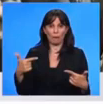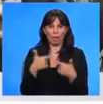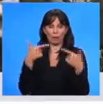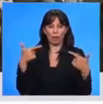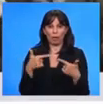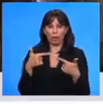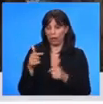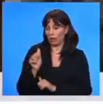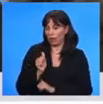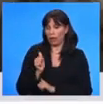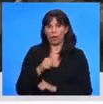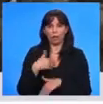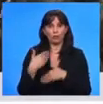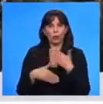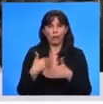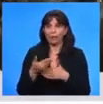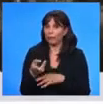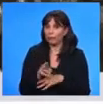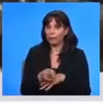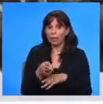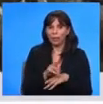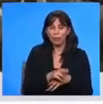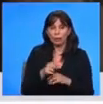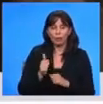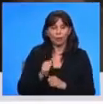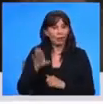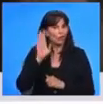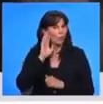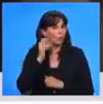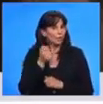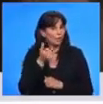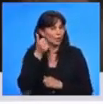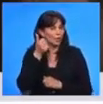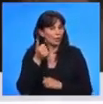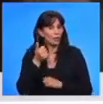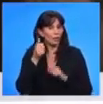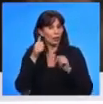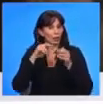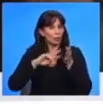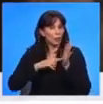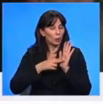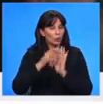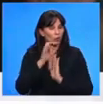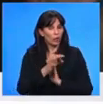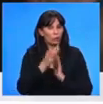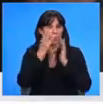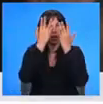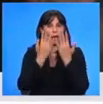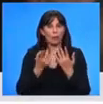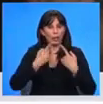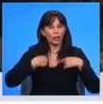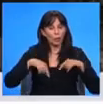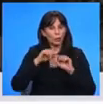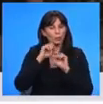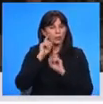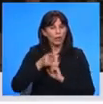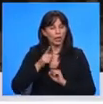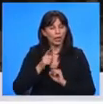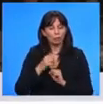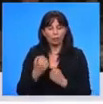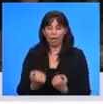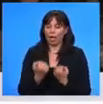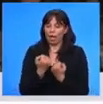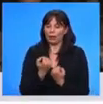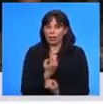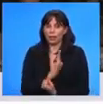כשחיילים תוך כדי נהרגים, אני שמעתי קצת מהתשדיר שלכם, מהתוכנית, כמה אנחנו צריכים לחזק את עצמנו, כמה אנחנו